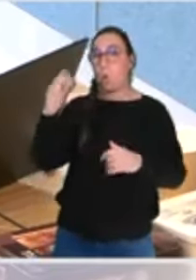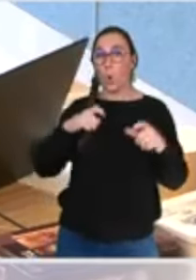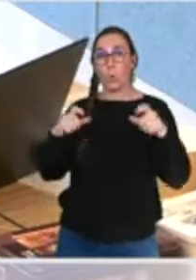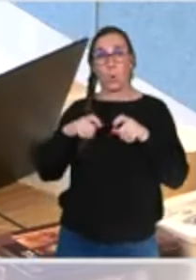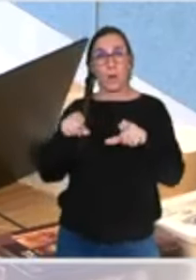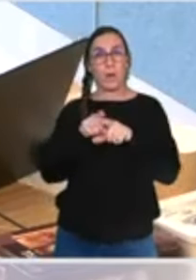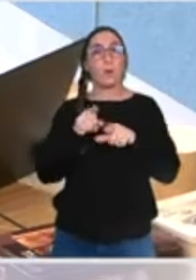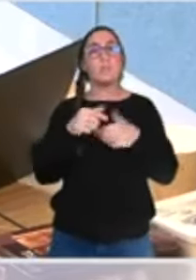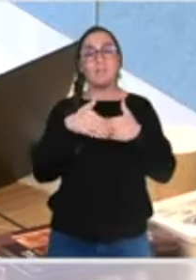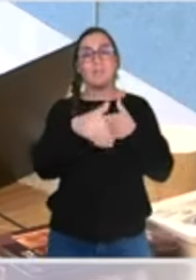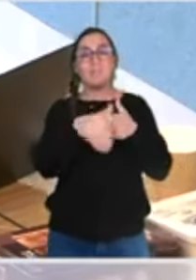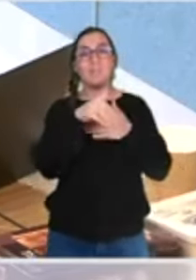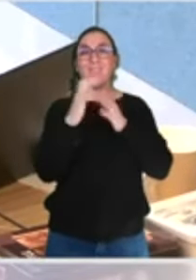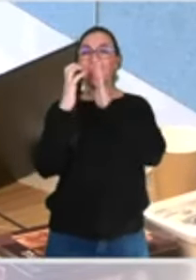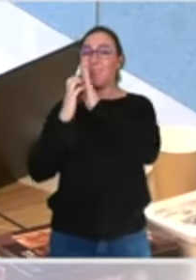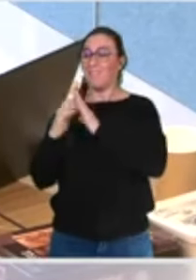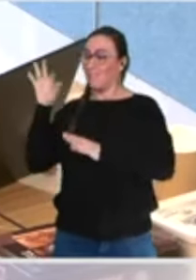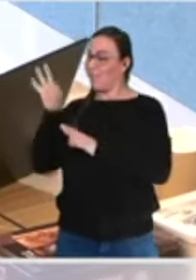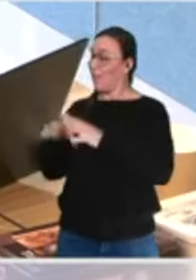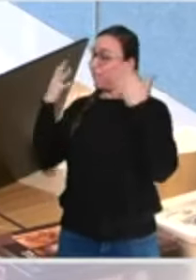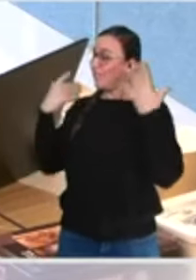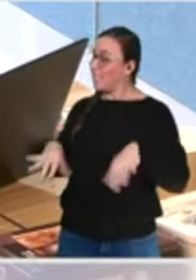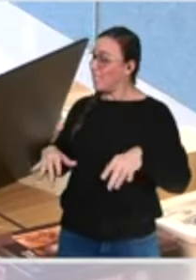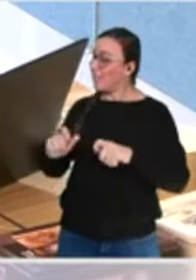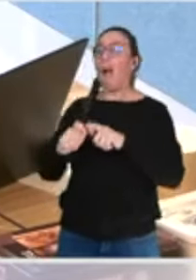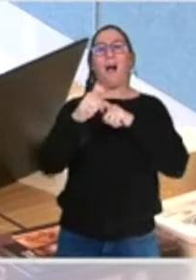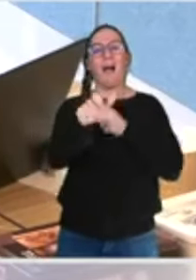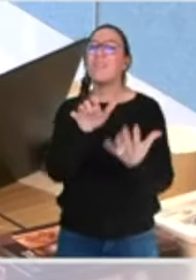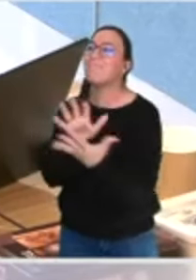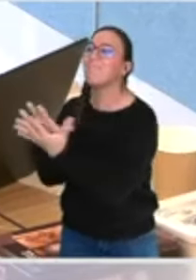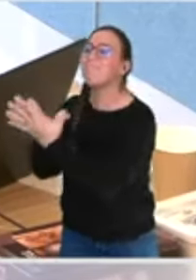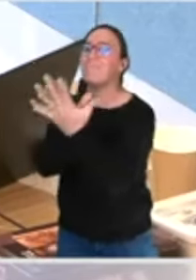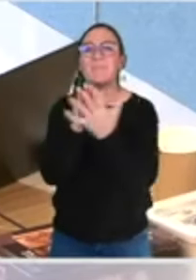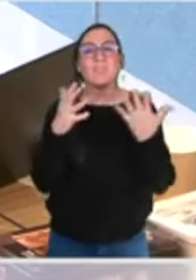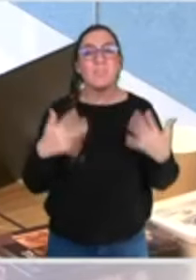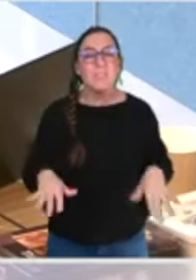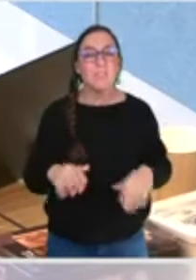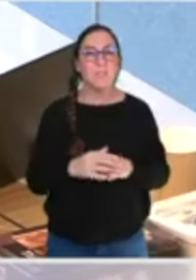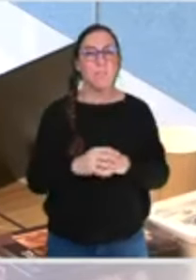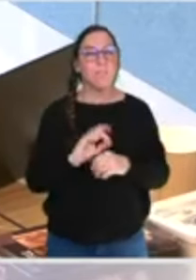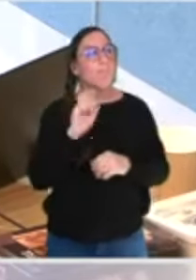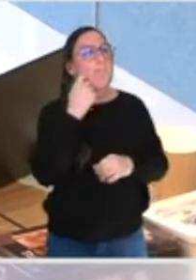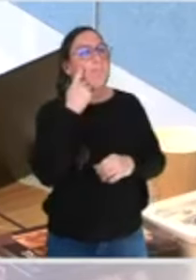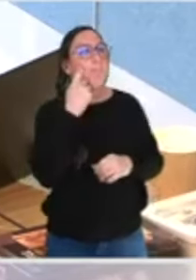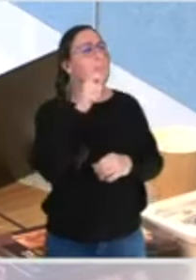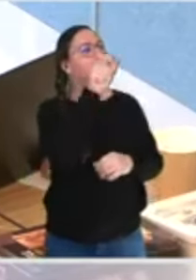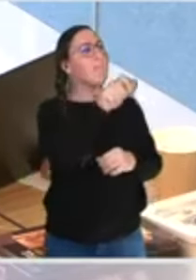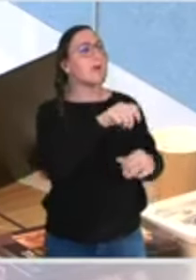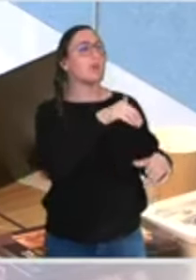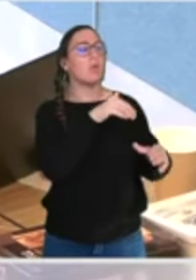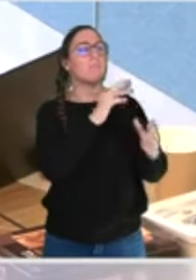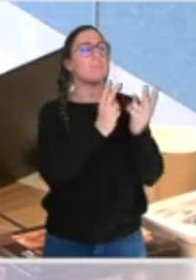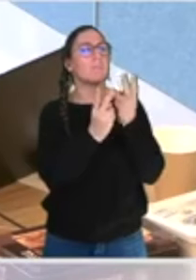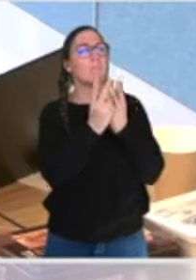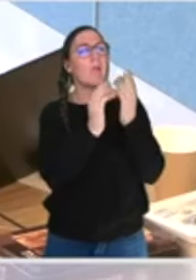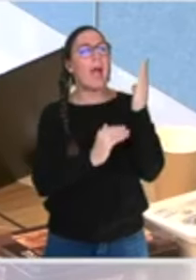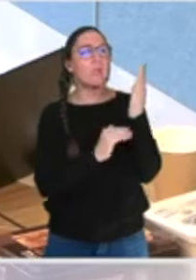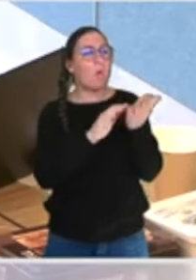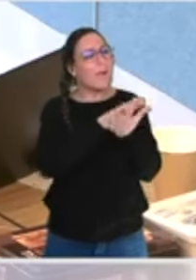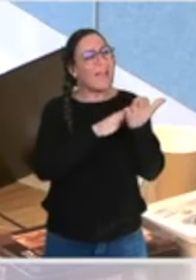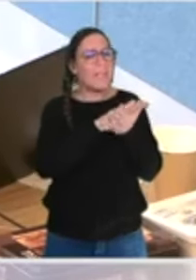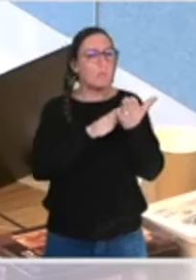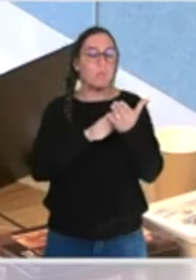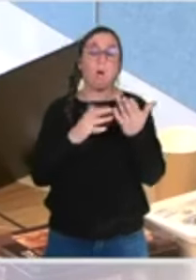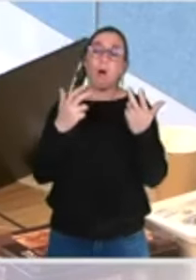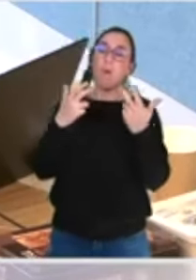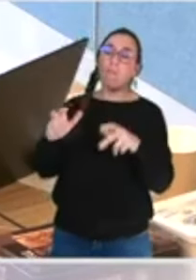les rencontrerez lorsque la délibération aura été votée. Les excuses que j'ai entendues par un de vos adjoints pour ne pas aller discuter avec